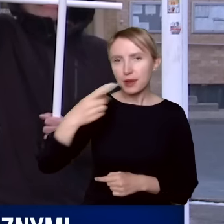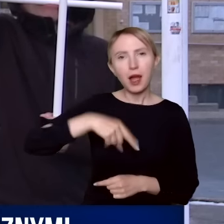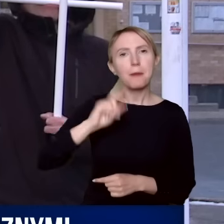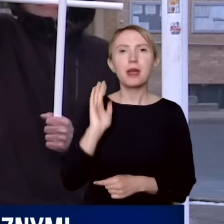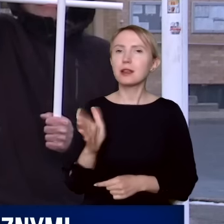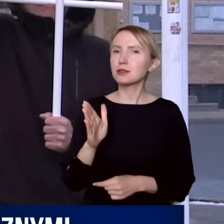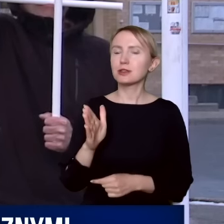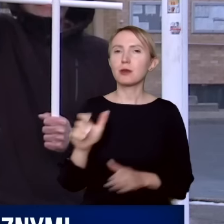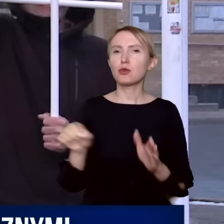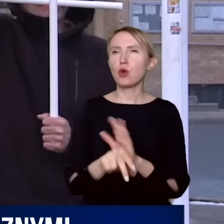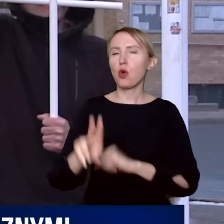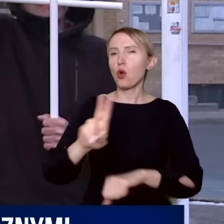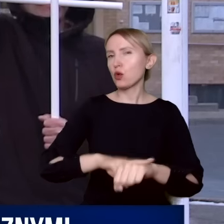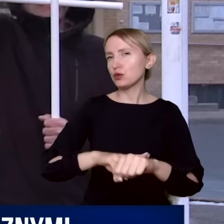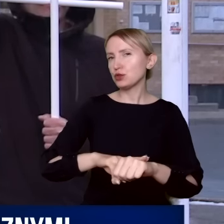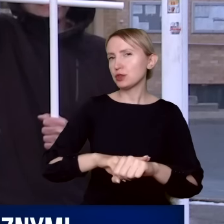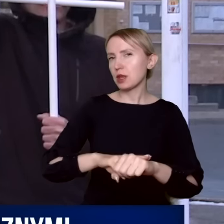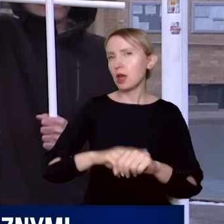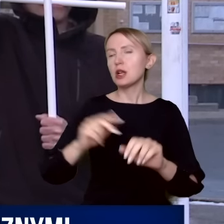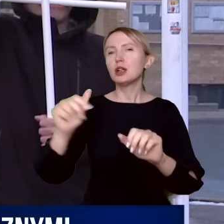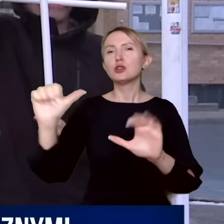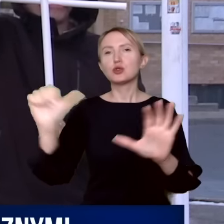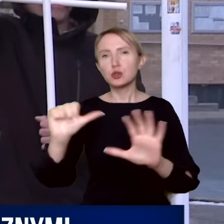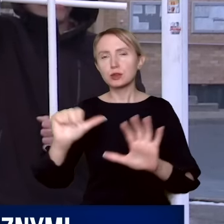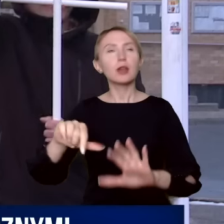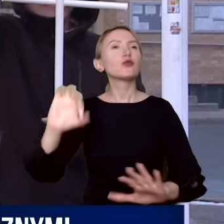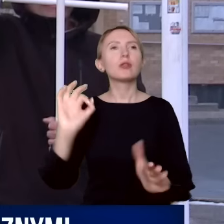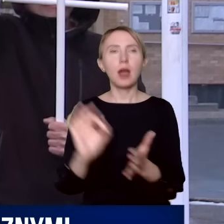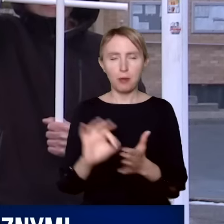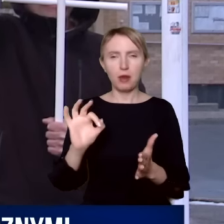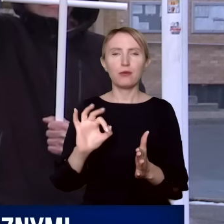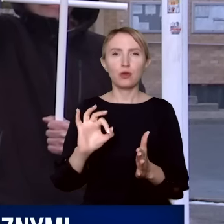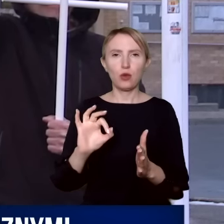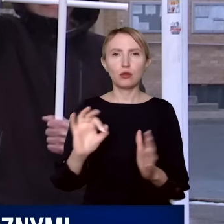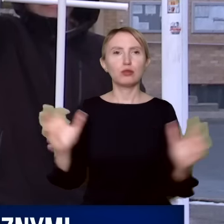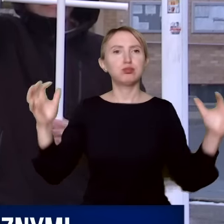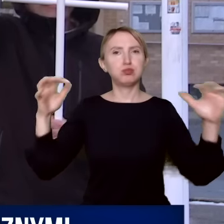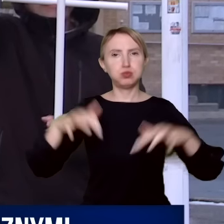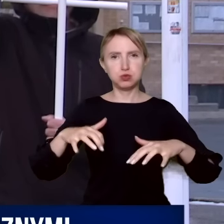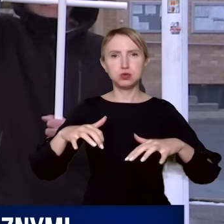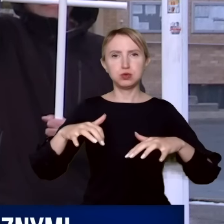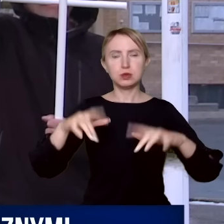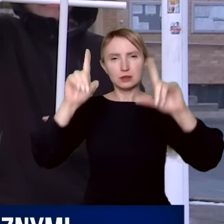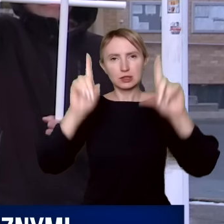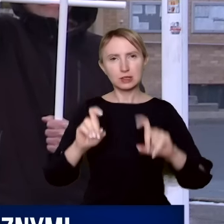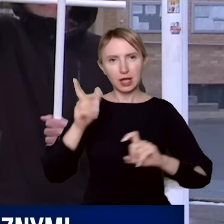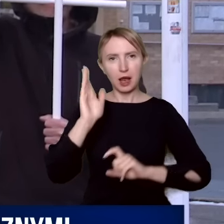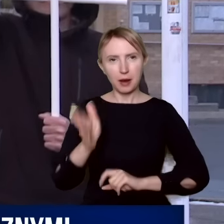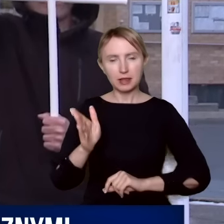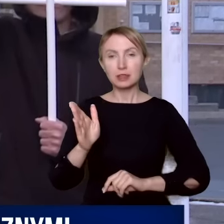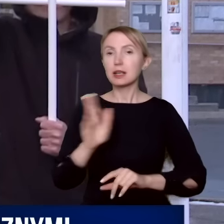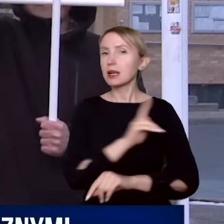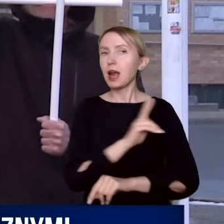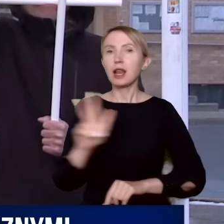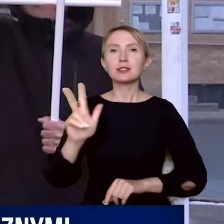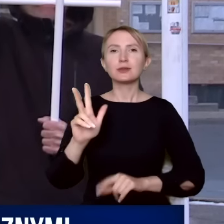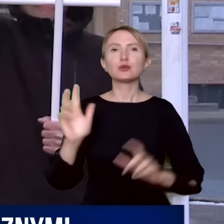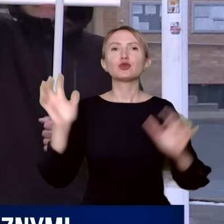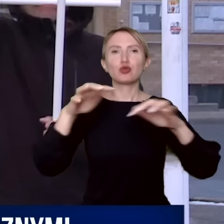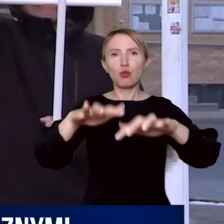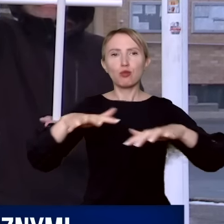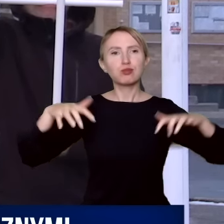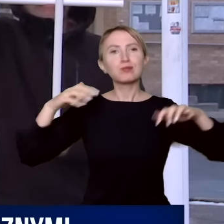do godziny 18, kiedy na pewno to zgromadzenie się rozpocznie, kiedy wszyscy zgromadzeni tutaj